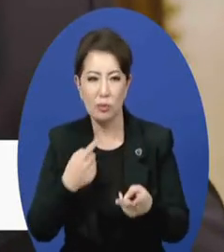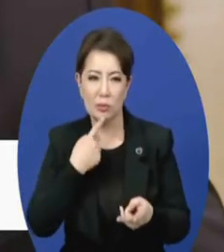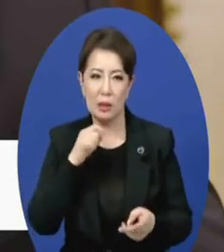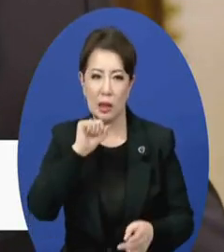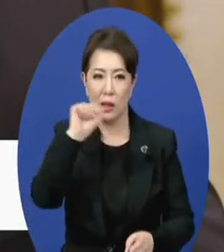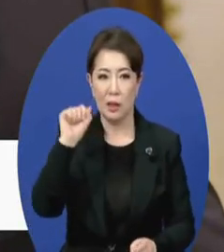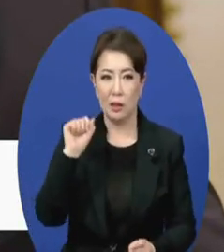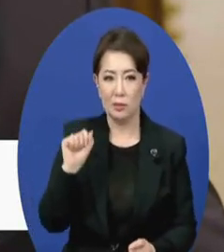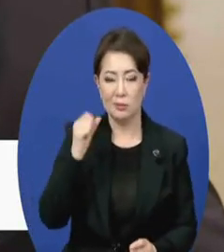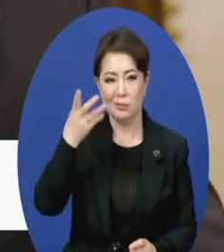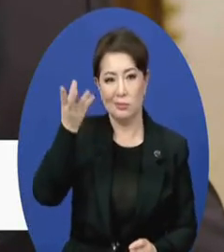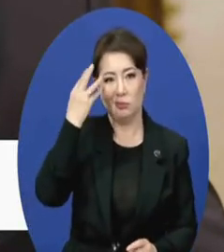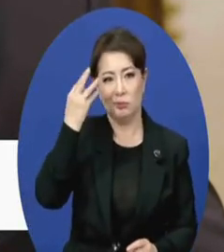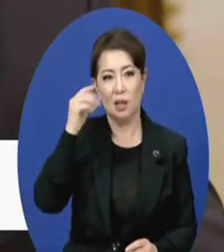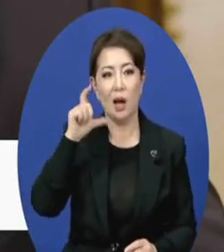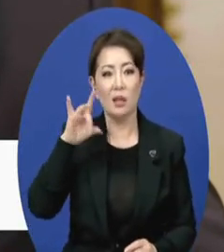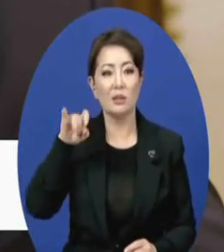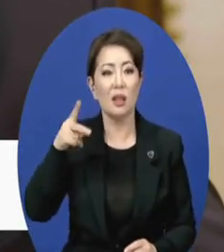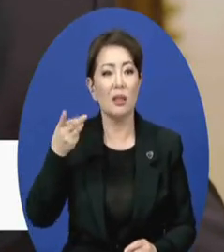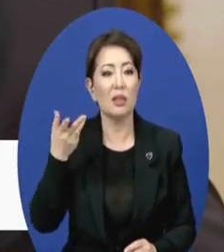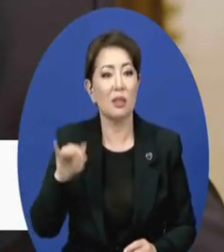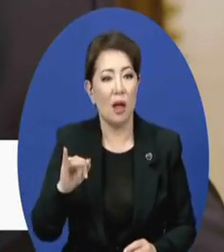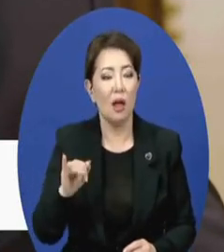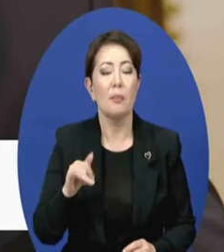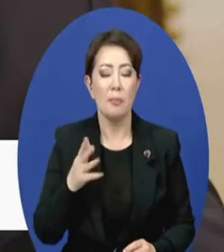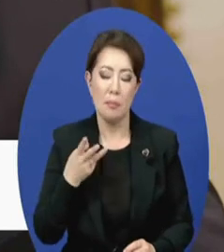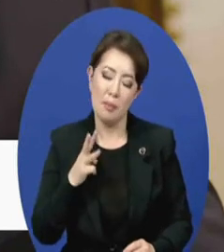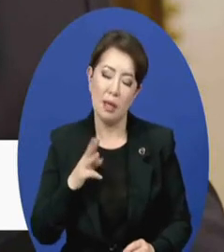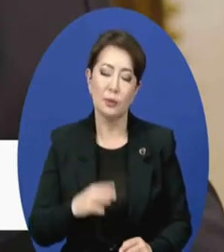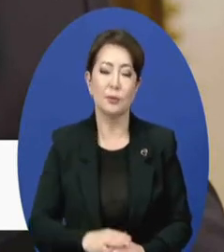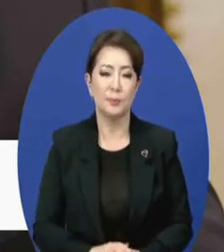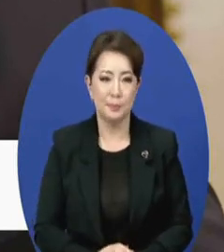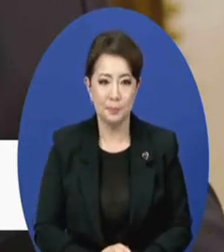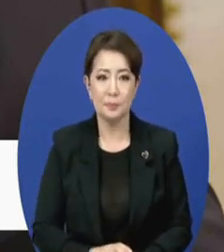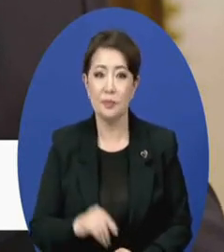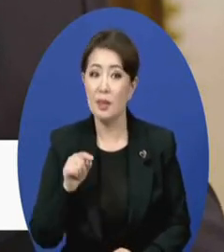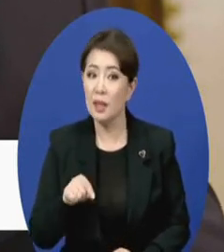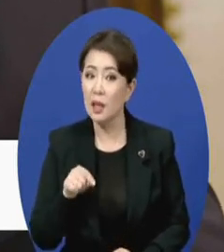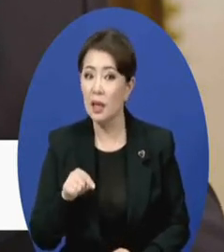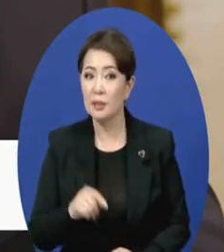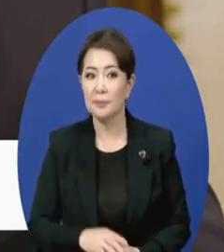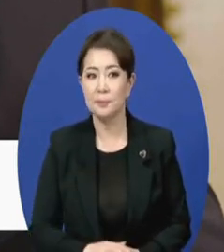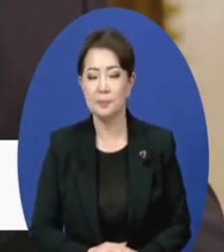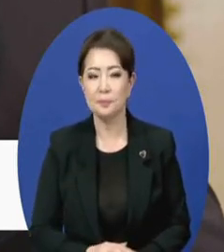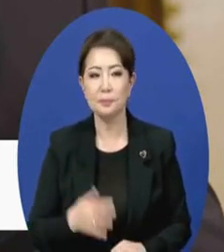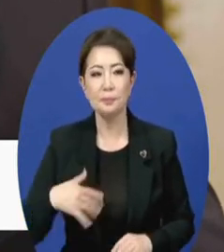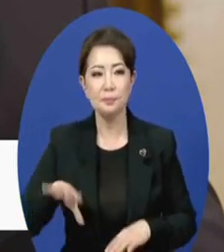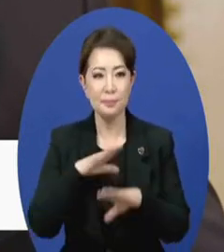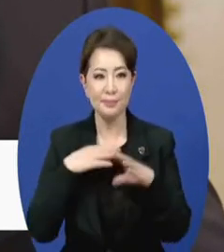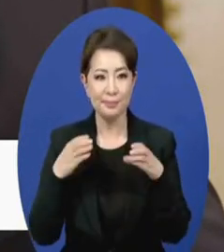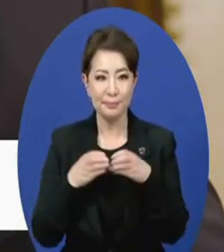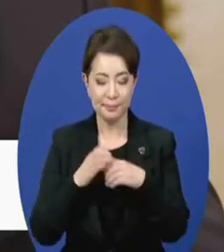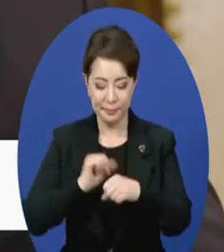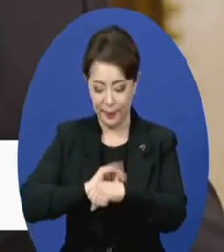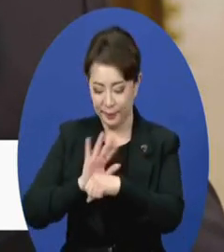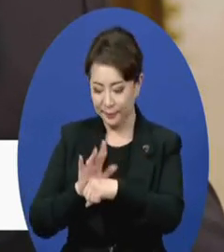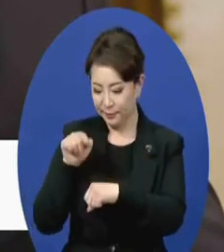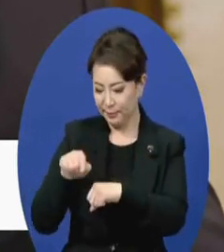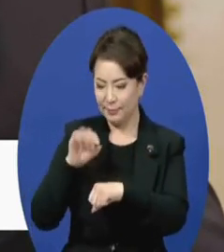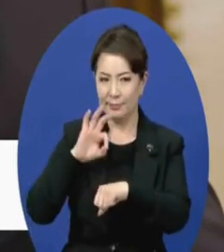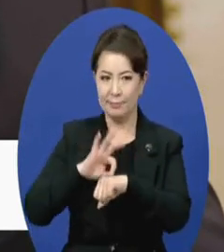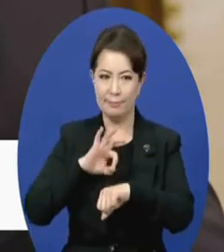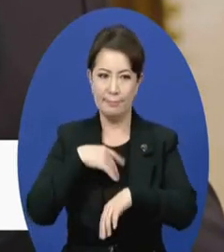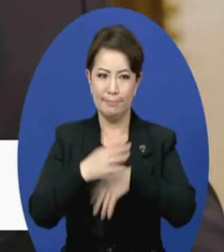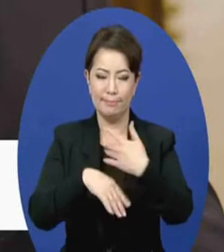бас нэлээд ингээд эрсдэл үүсэх байдал гараад байгаа. Тийм учраас бид нарийн одоо энэ вакцин жуултаа